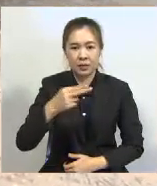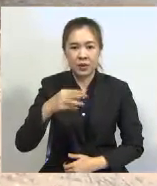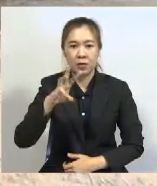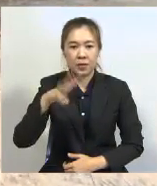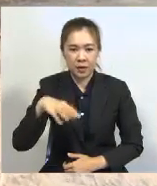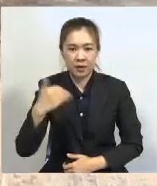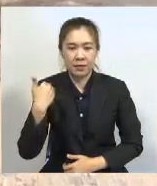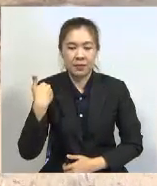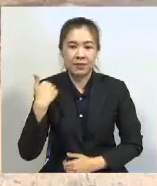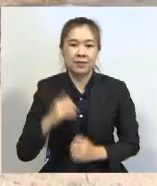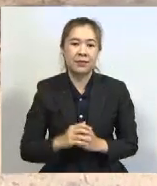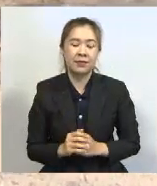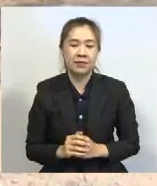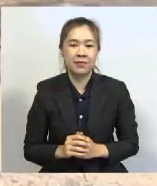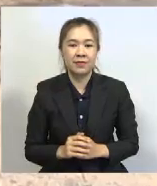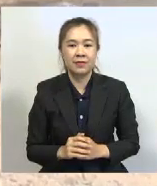าณ